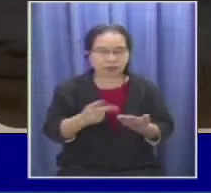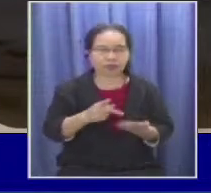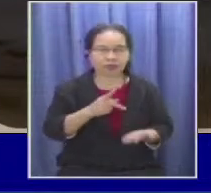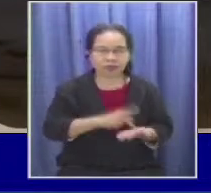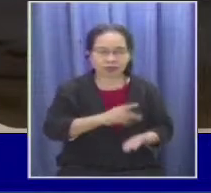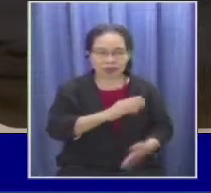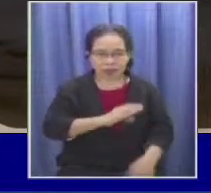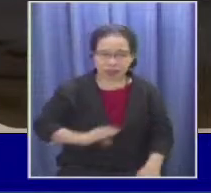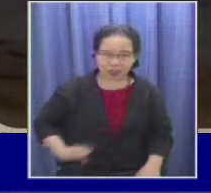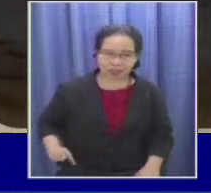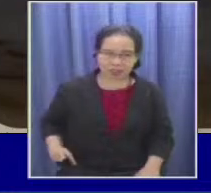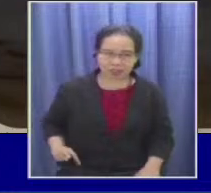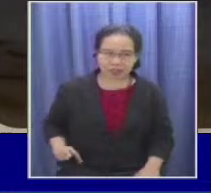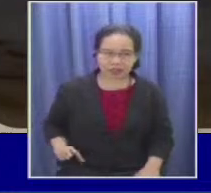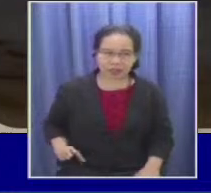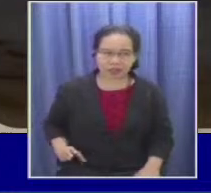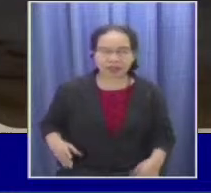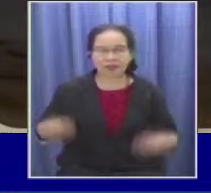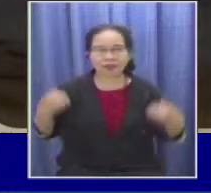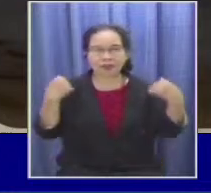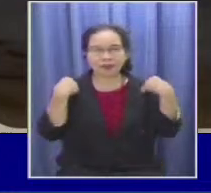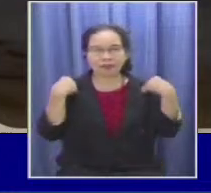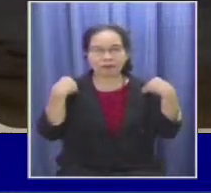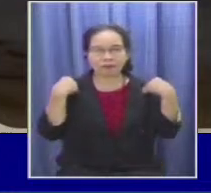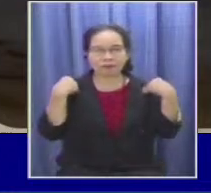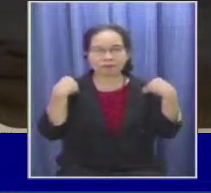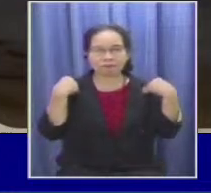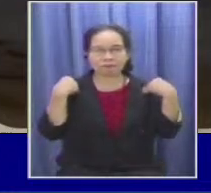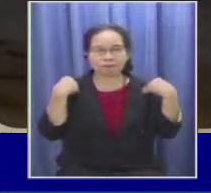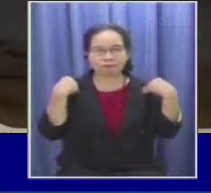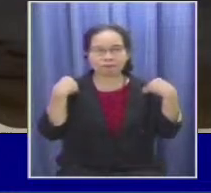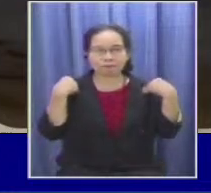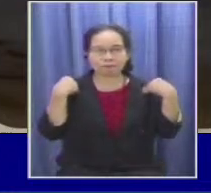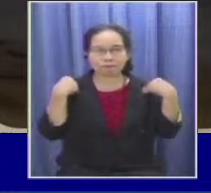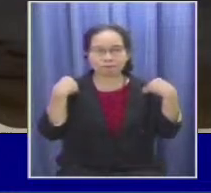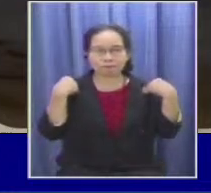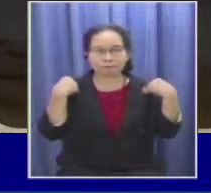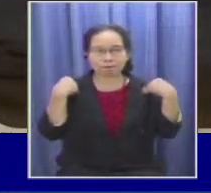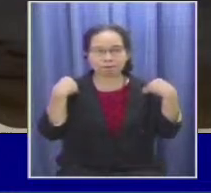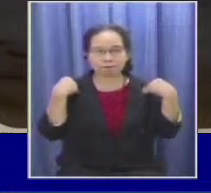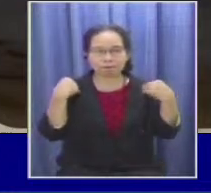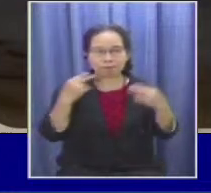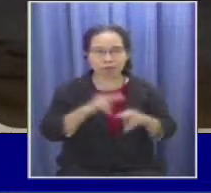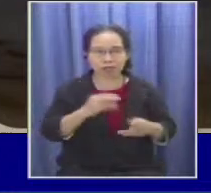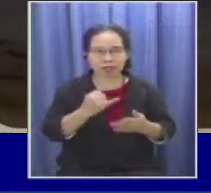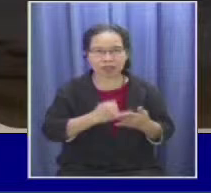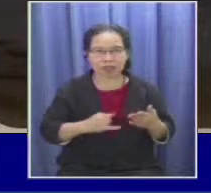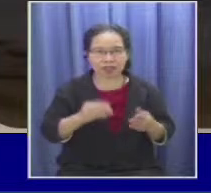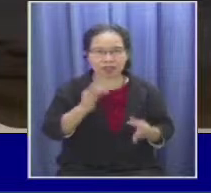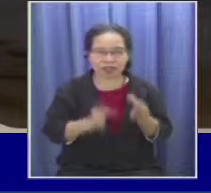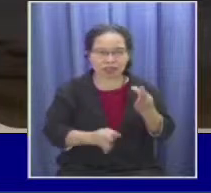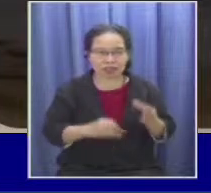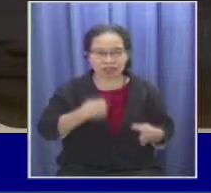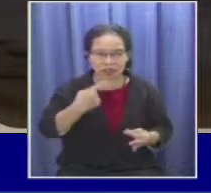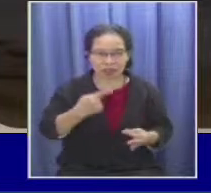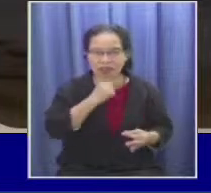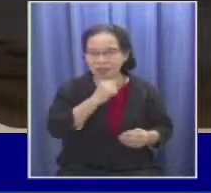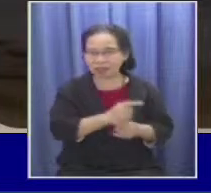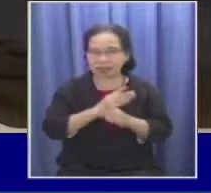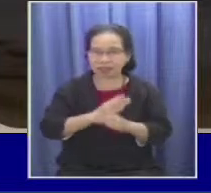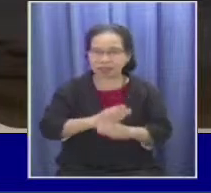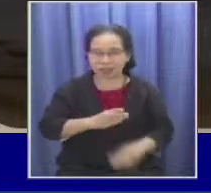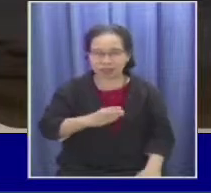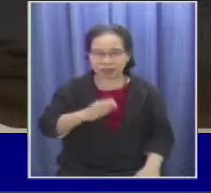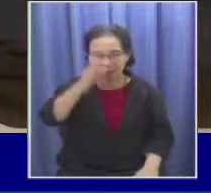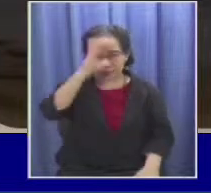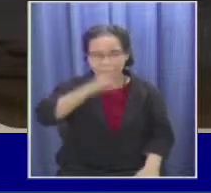ka nti Yesu Kristo na mabebu so emma ye ne hweso bi ye watemufuo bi a wontine wo mu nipa amfa nipa